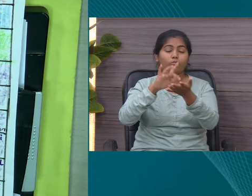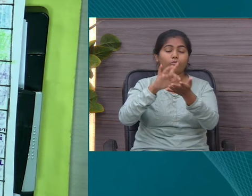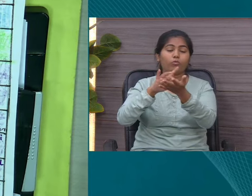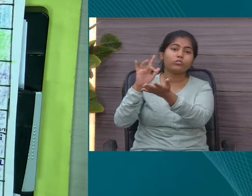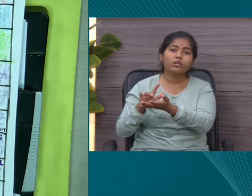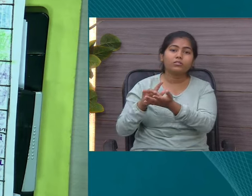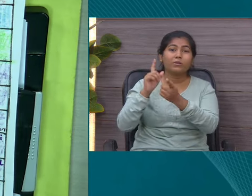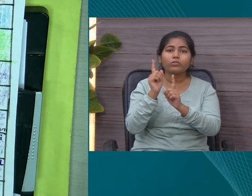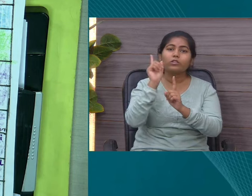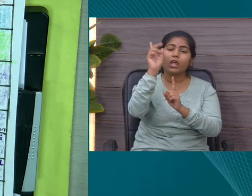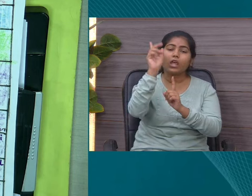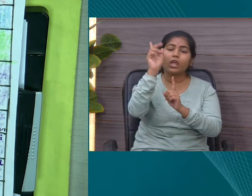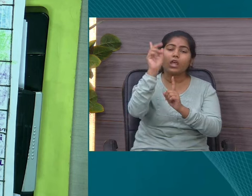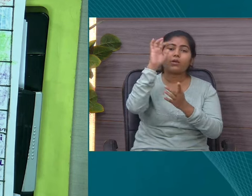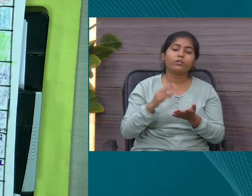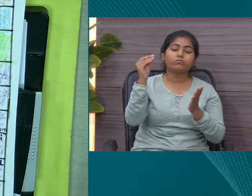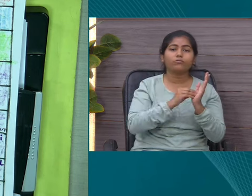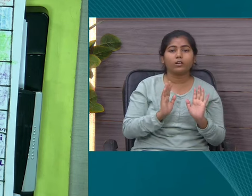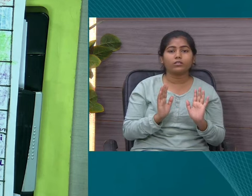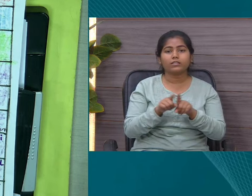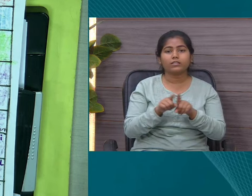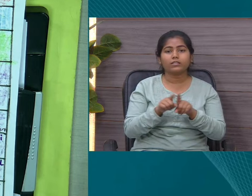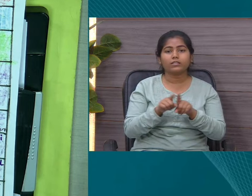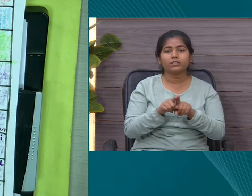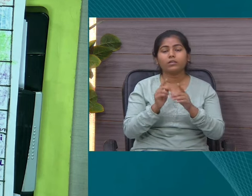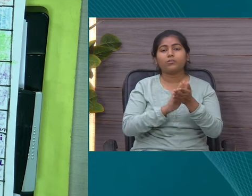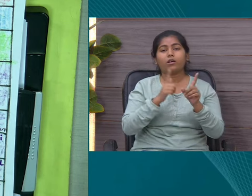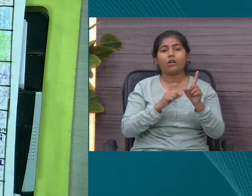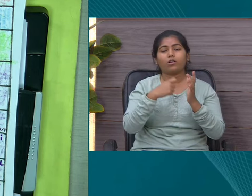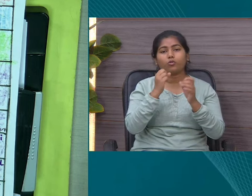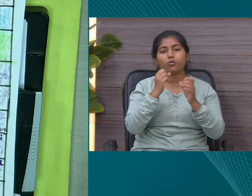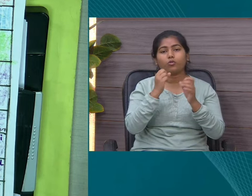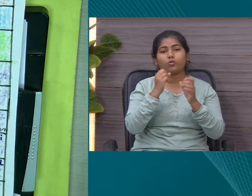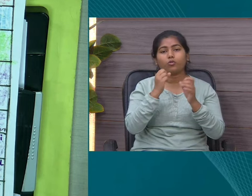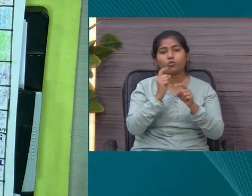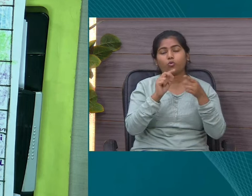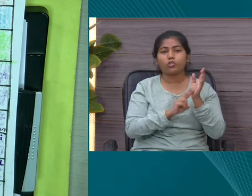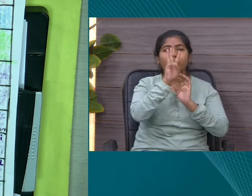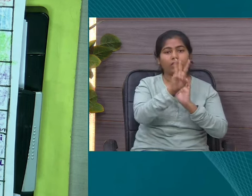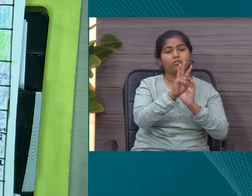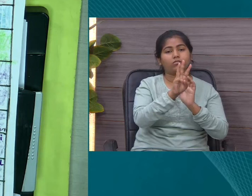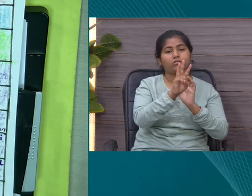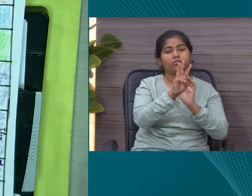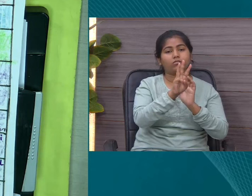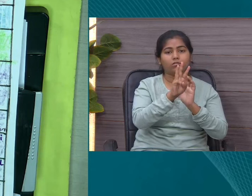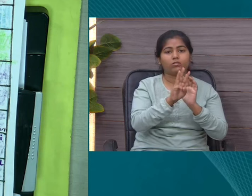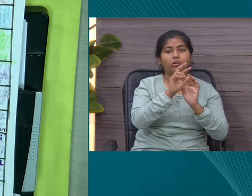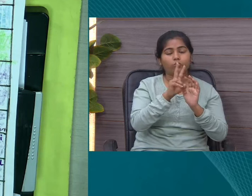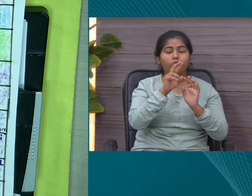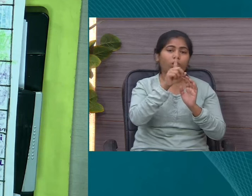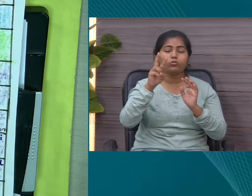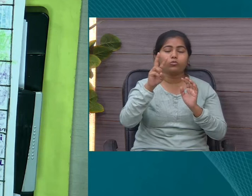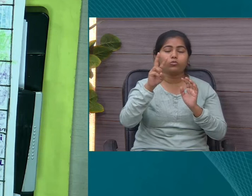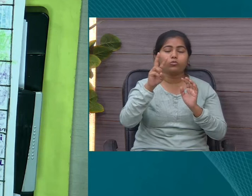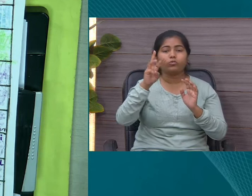उसे एक ही पोजीशन दे पाए। सिमिलरली हाइड्रोजन के 3 आइसोटोप्स होते हैं, हाइड्रोजन 1, हाइड्रोजन 2, हाइड्रोजन 3, वो तो एक ही पोजीशन दे